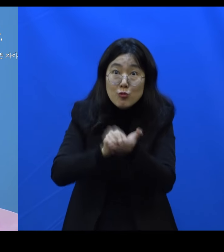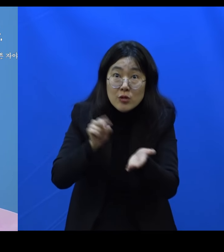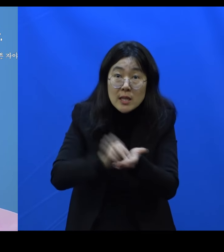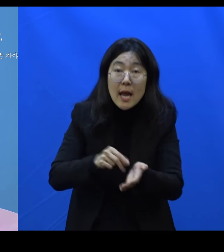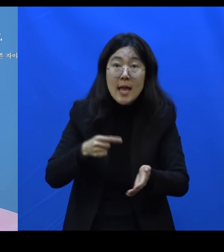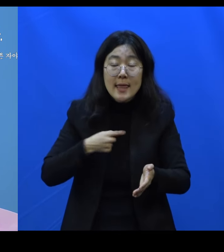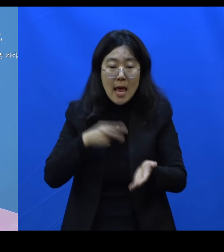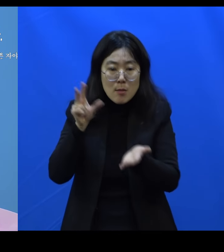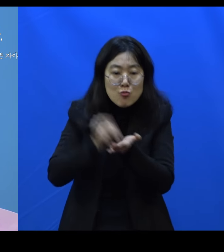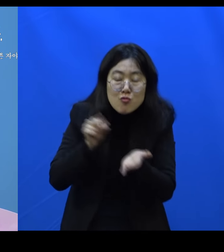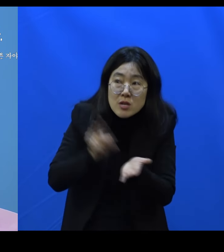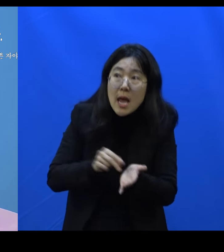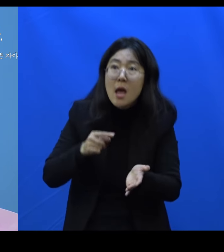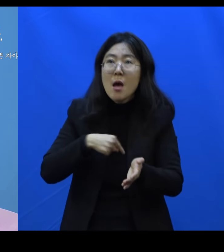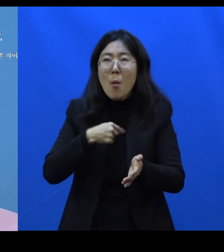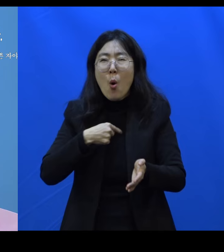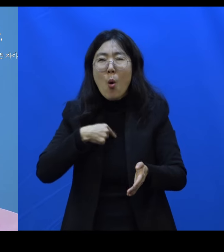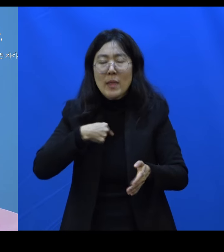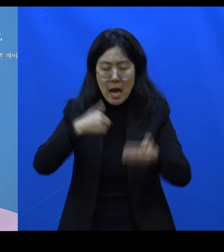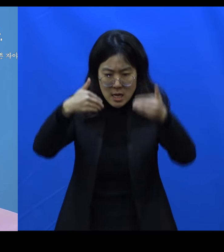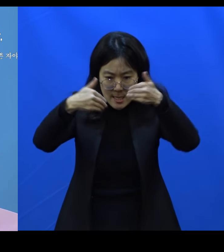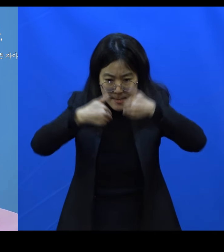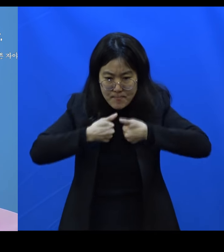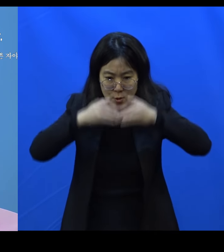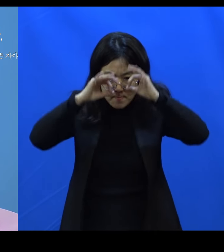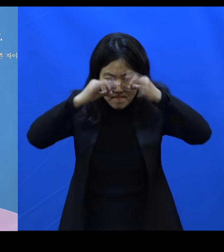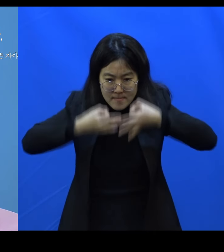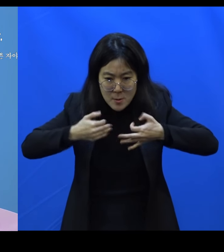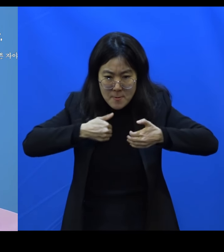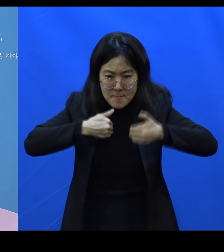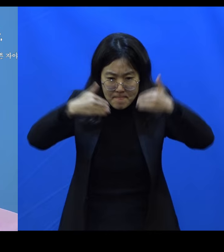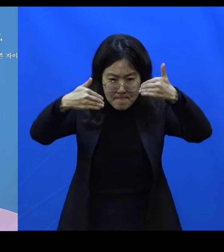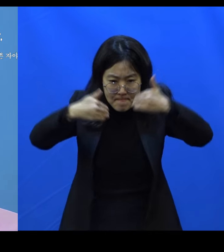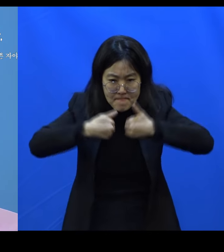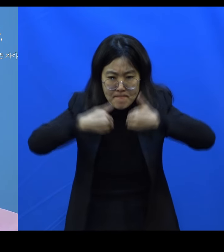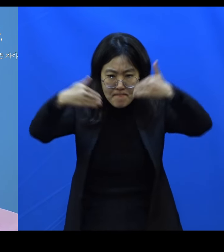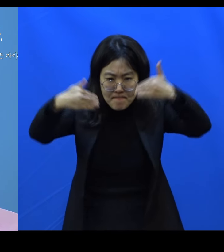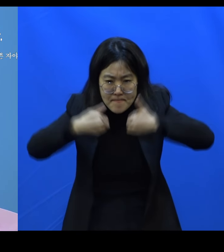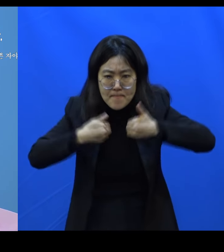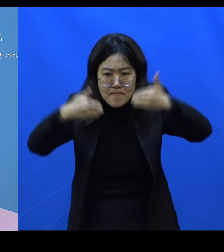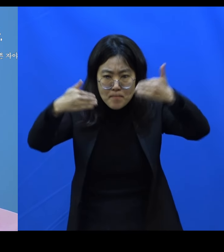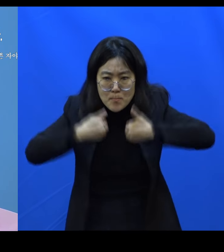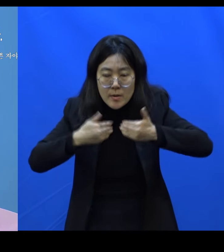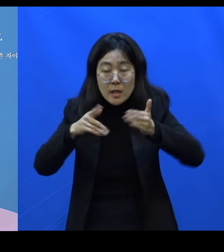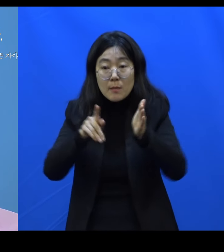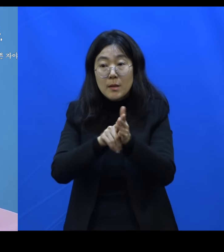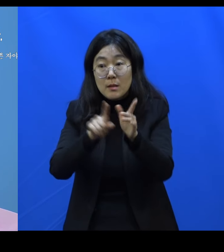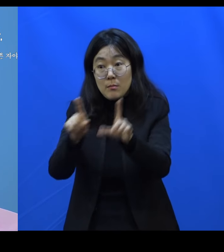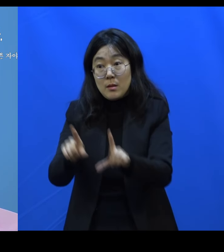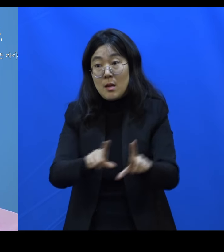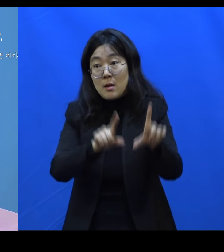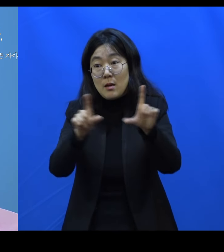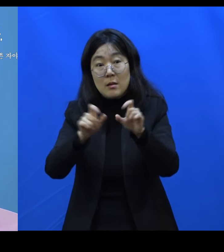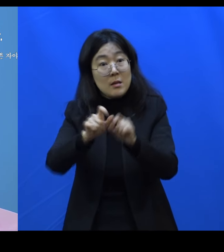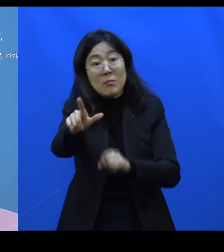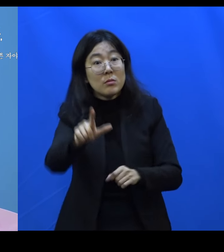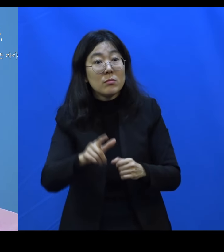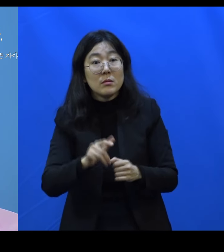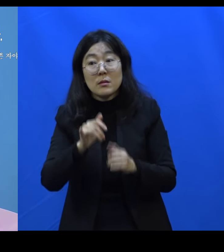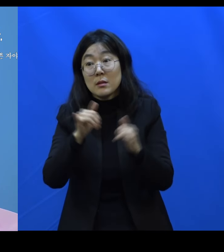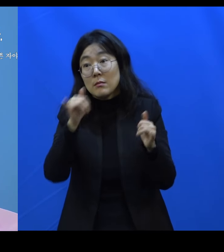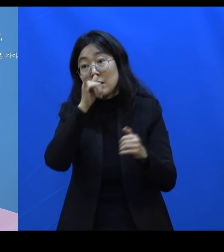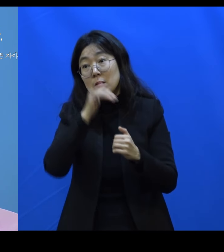자기 중심적으로 기울어 있는 거예요. 나만의 세계에서 뺑뺑 도는 겁니다. 여러분,